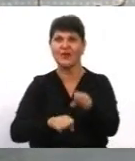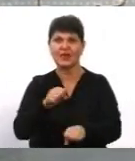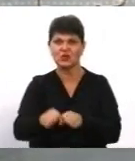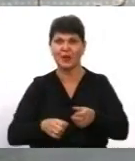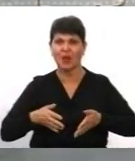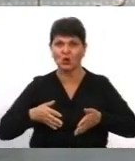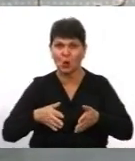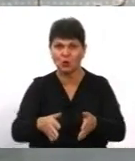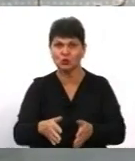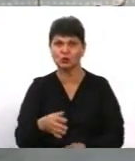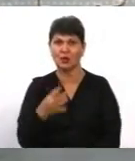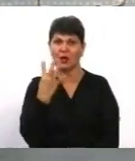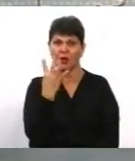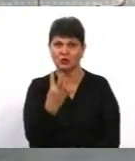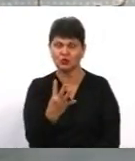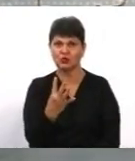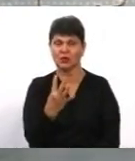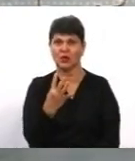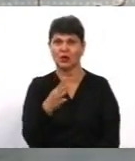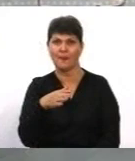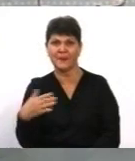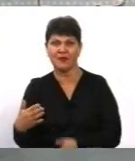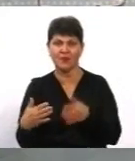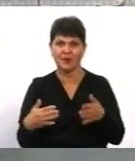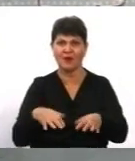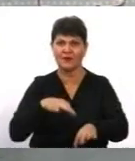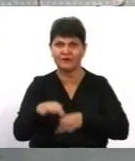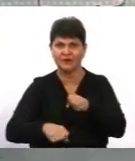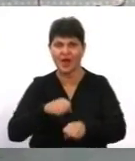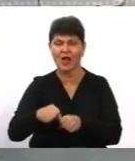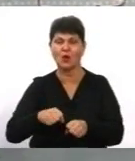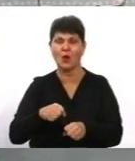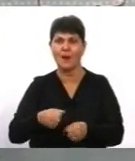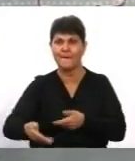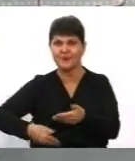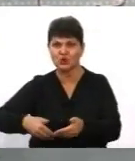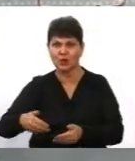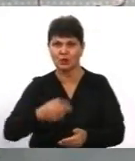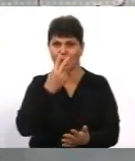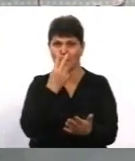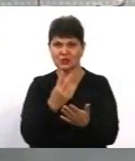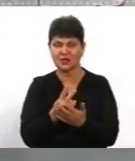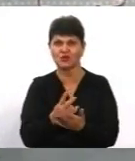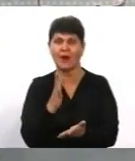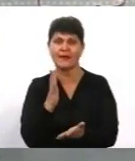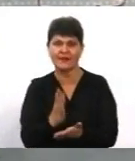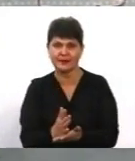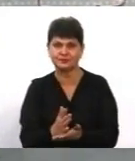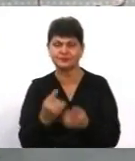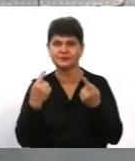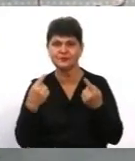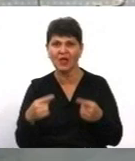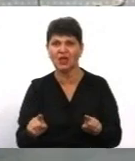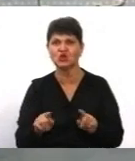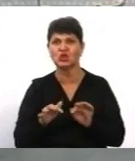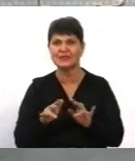доріжку. 4-14 знак, згідно правил дорожнього руху, велопішохідну доріжку позначає. Є інша справа, що,